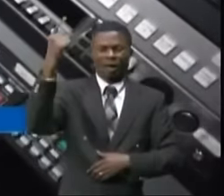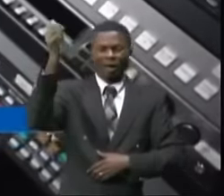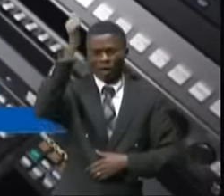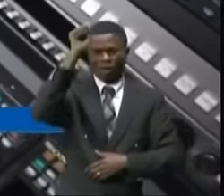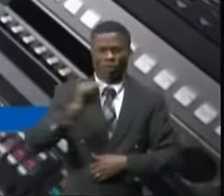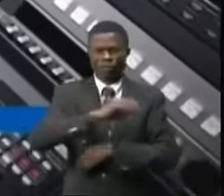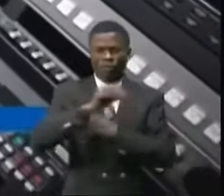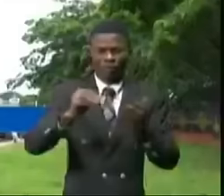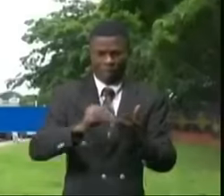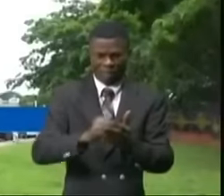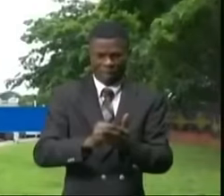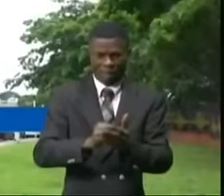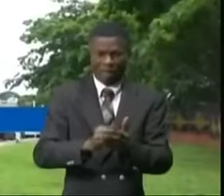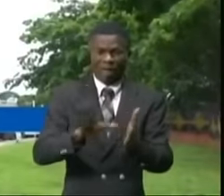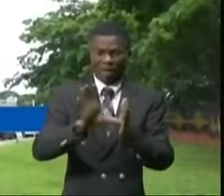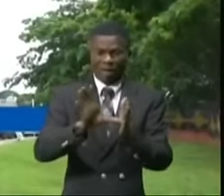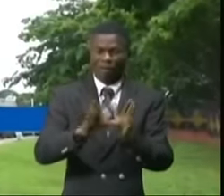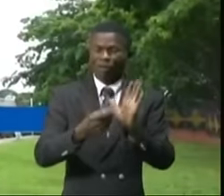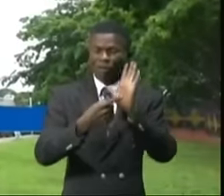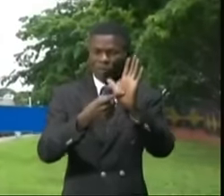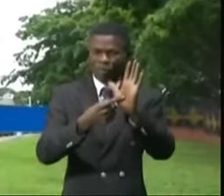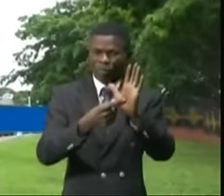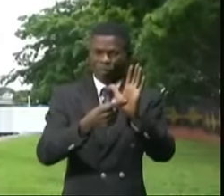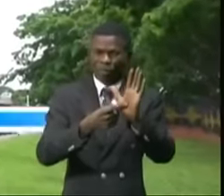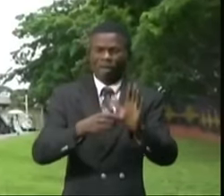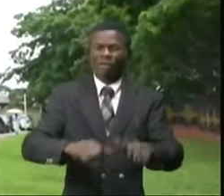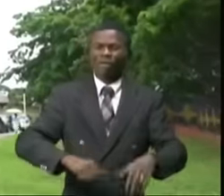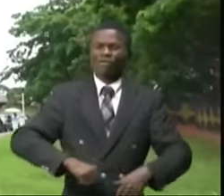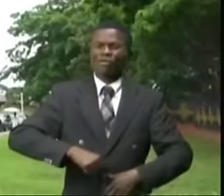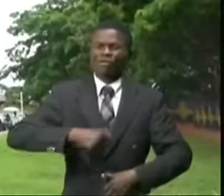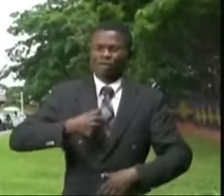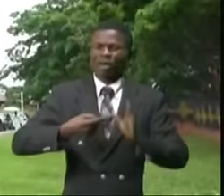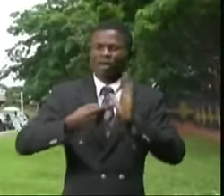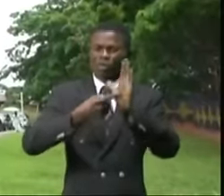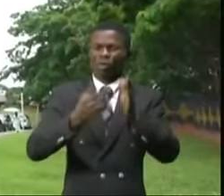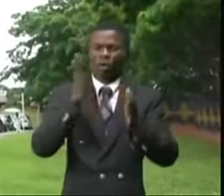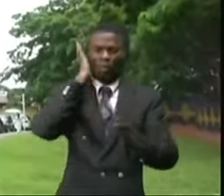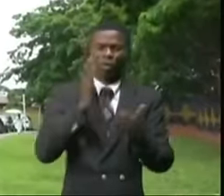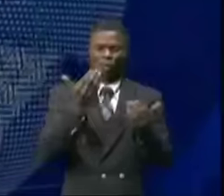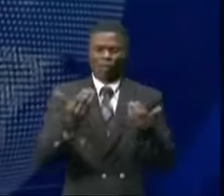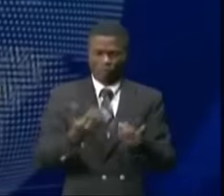centrale. Déjà, ces images aujourd'hui en Full HD traduisent cette volonté.